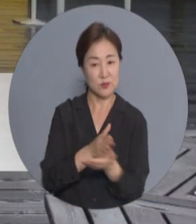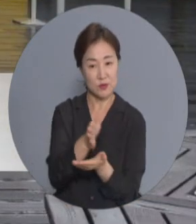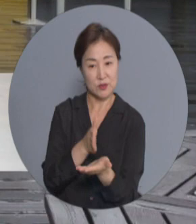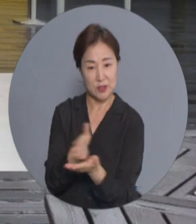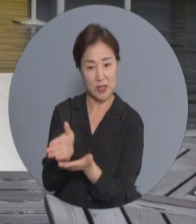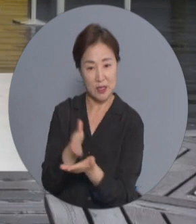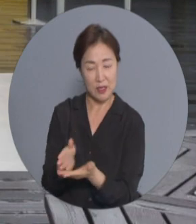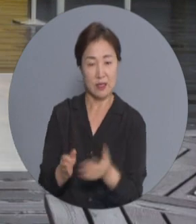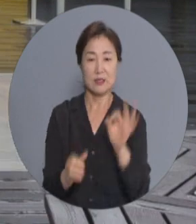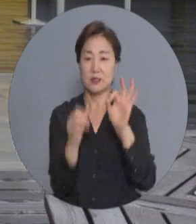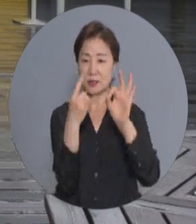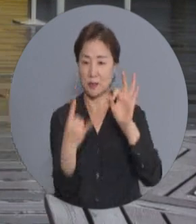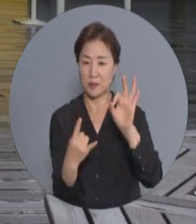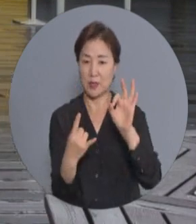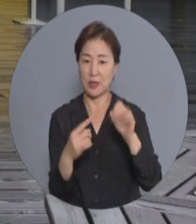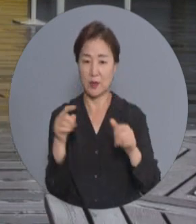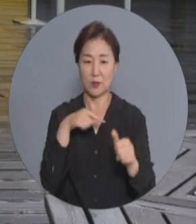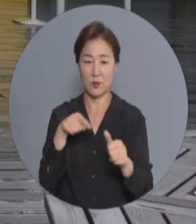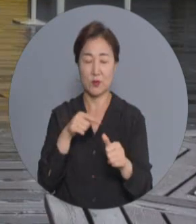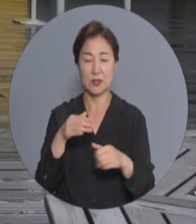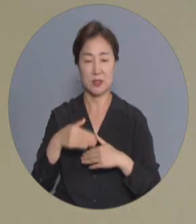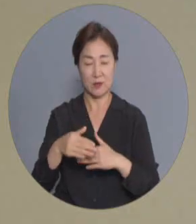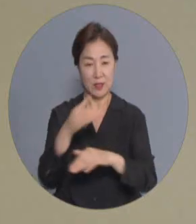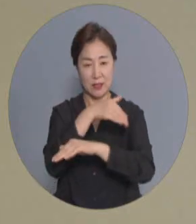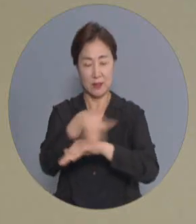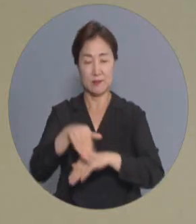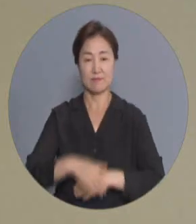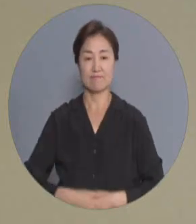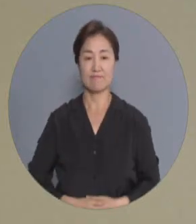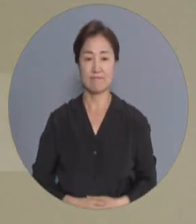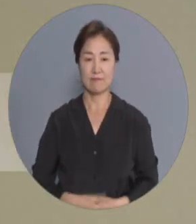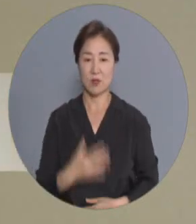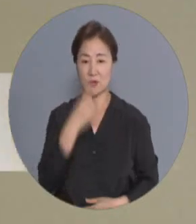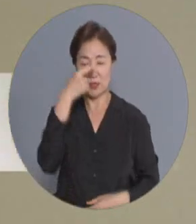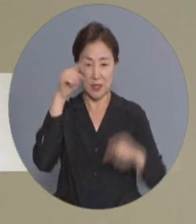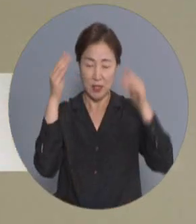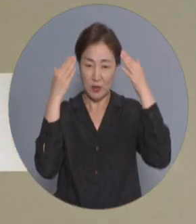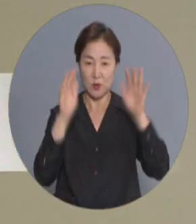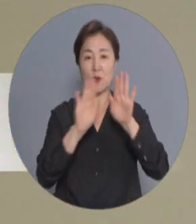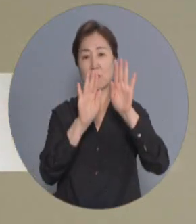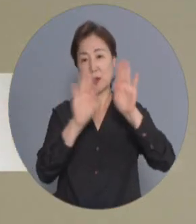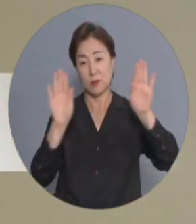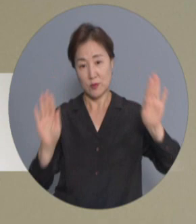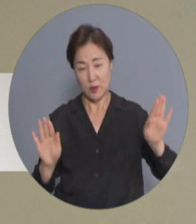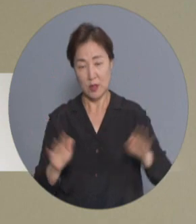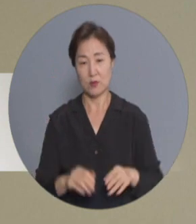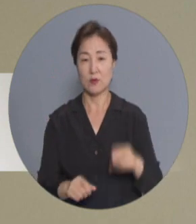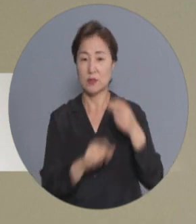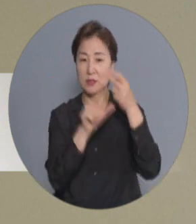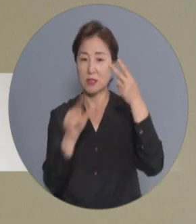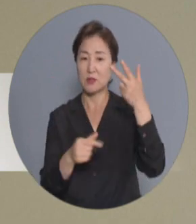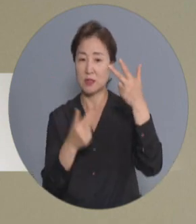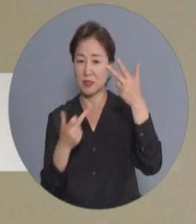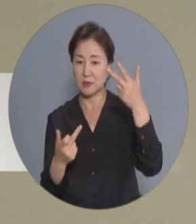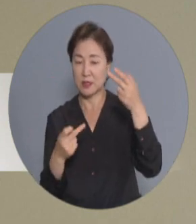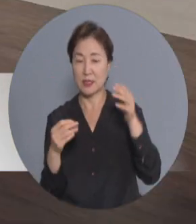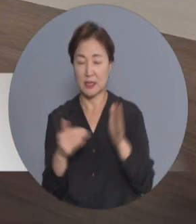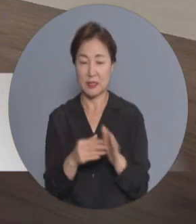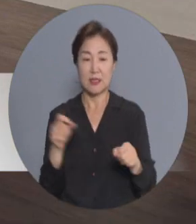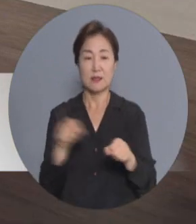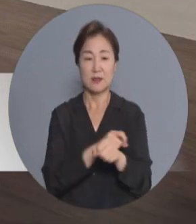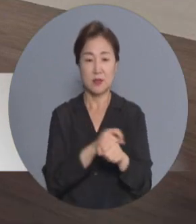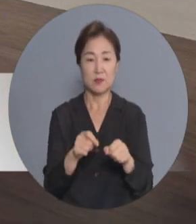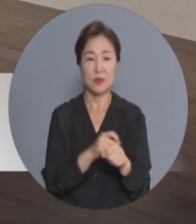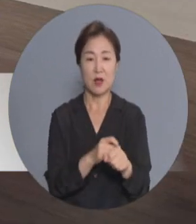차례 현장 교육이 이루어집니다 순천대학교 박물관이 오는 12일까지 지역 작가 특별전